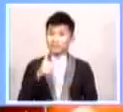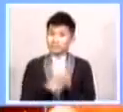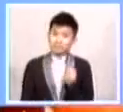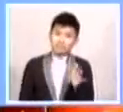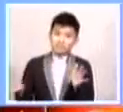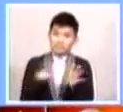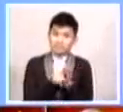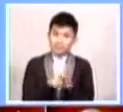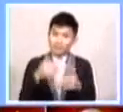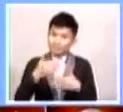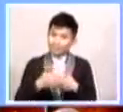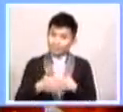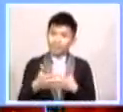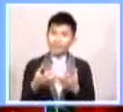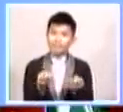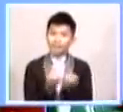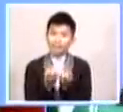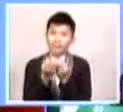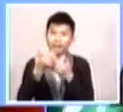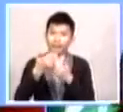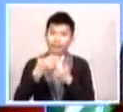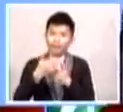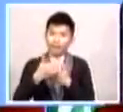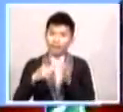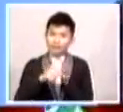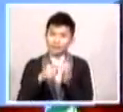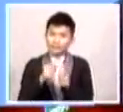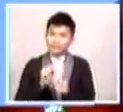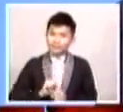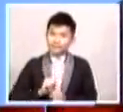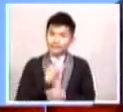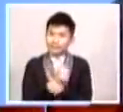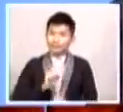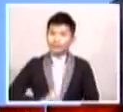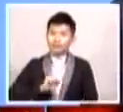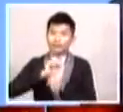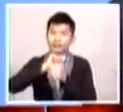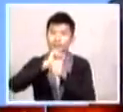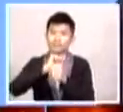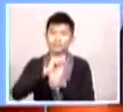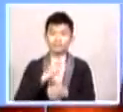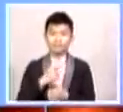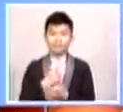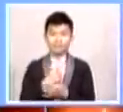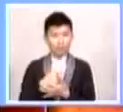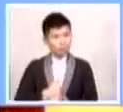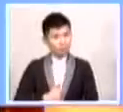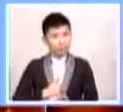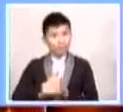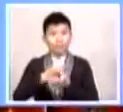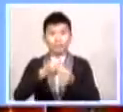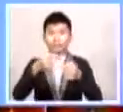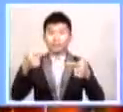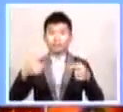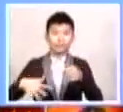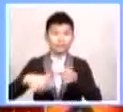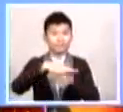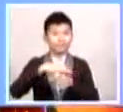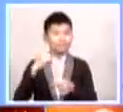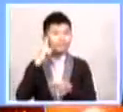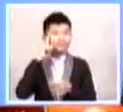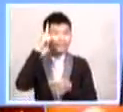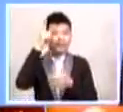生也经过时间的沉淀，也经得起考验，也让人尊敬。全国怀念